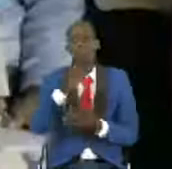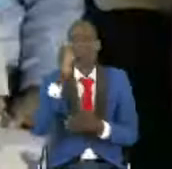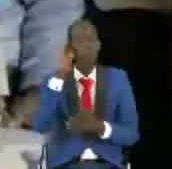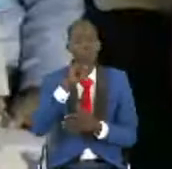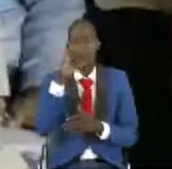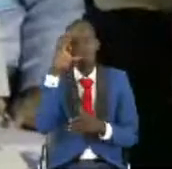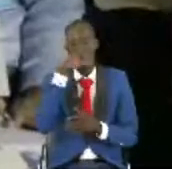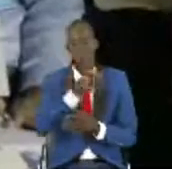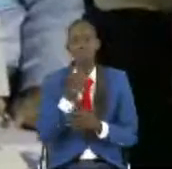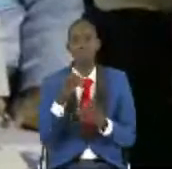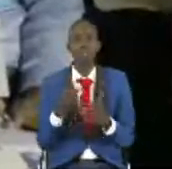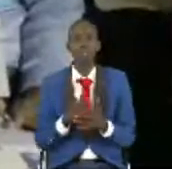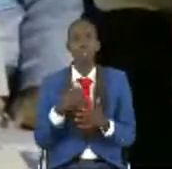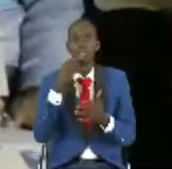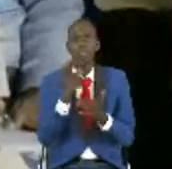ça.